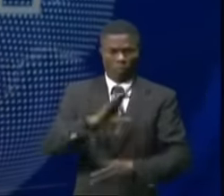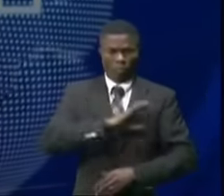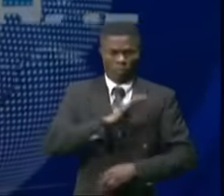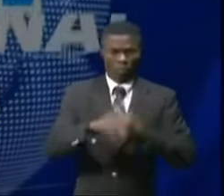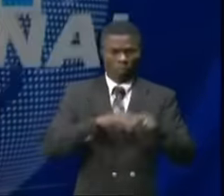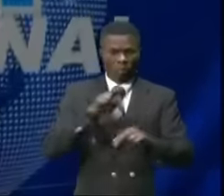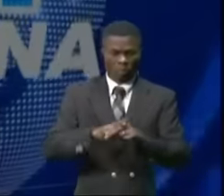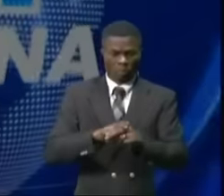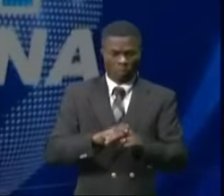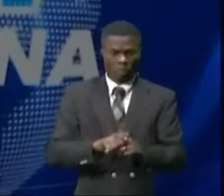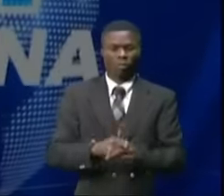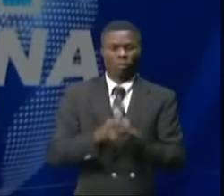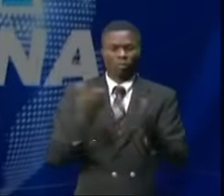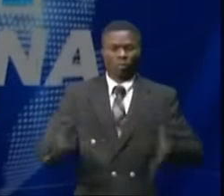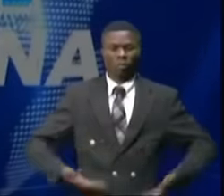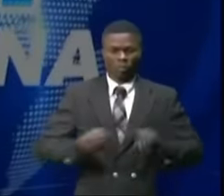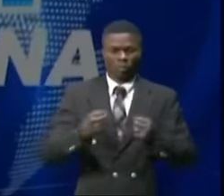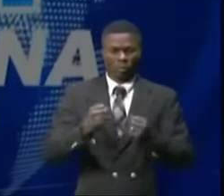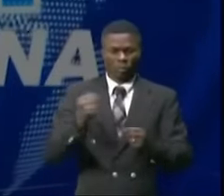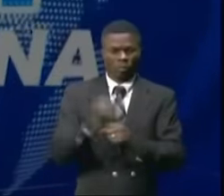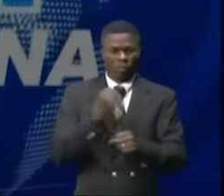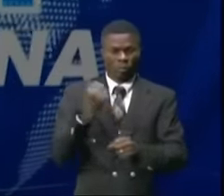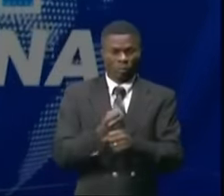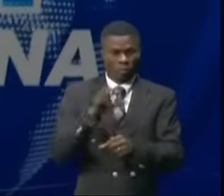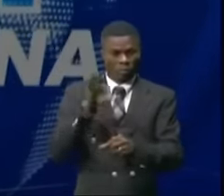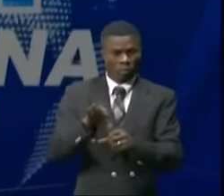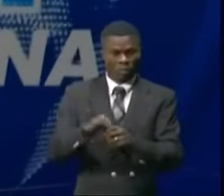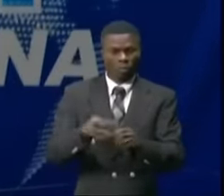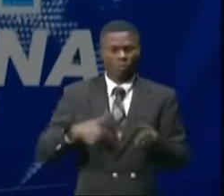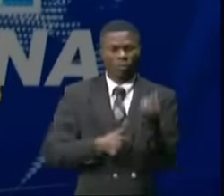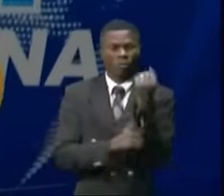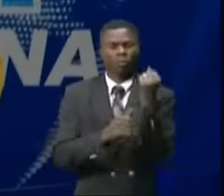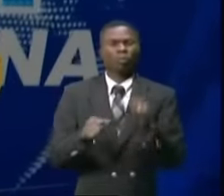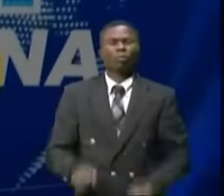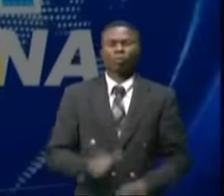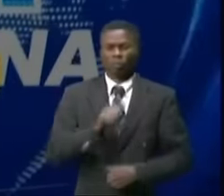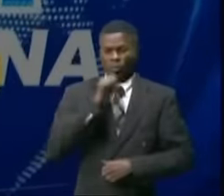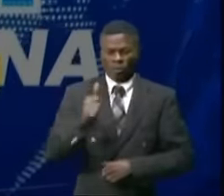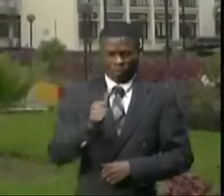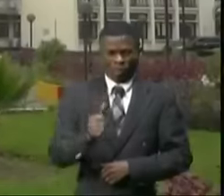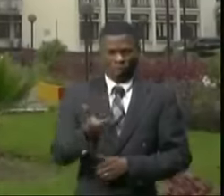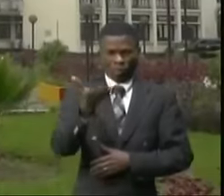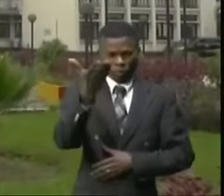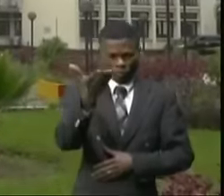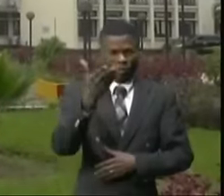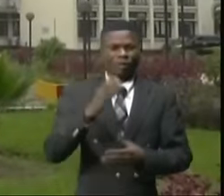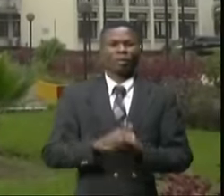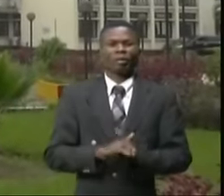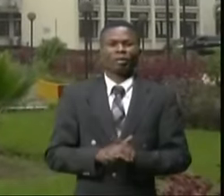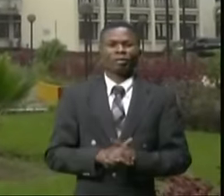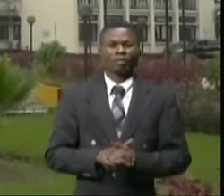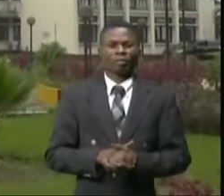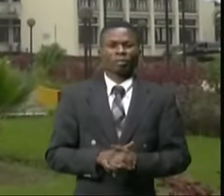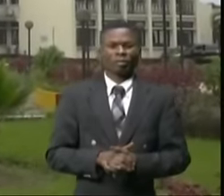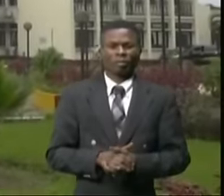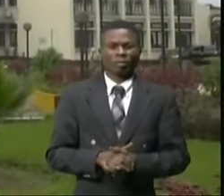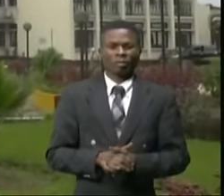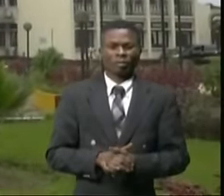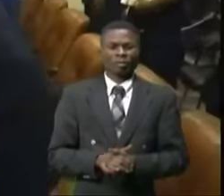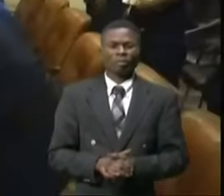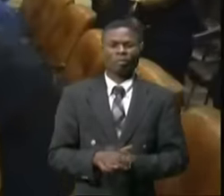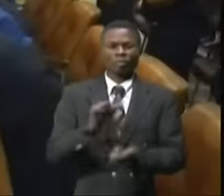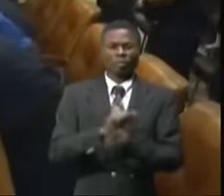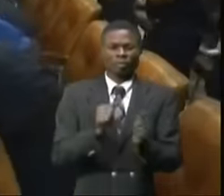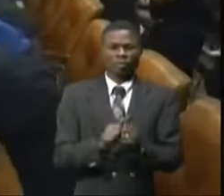police se jette des fleurs pour son bilan. Zéro mort, zéro blessé lors du vote. Redépenda. Tous les commandants des grandes